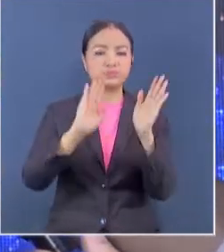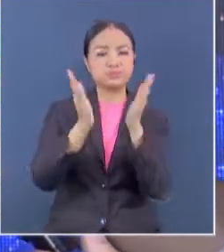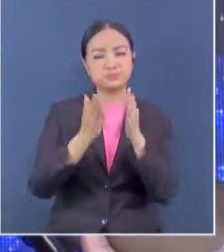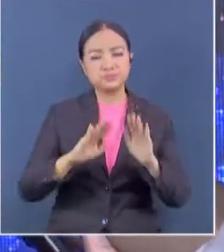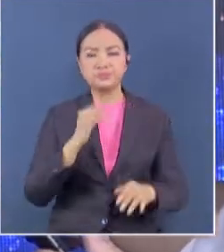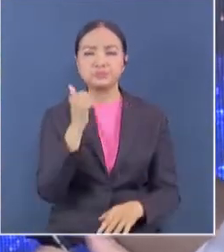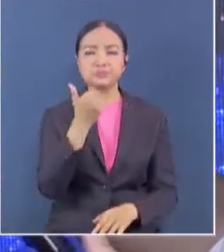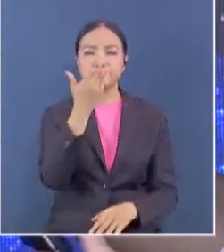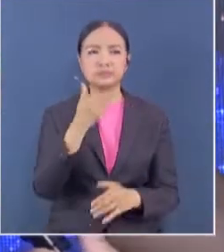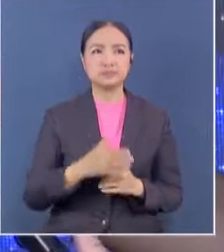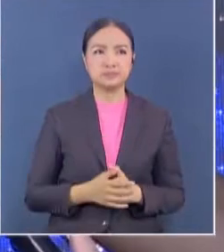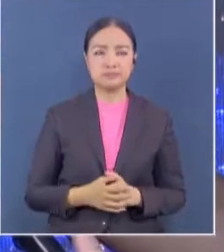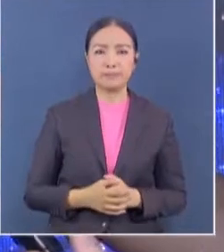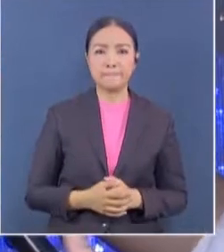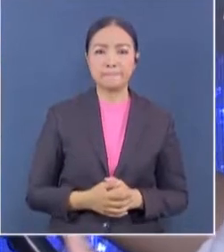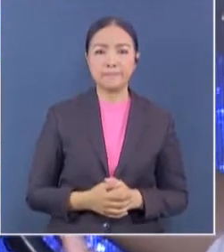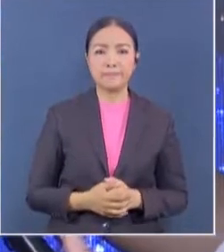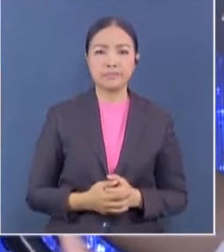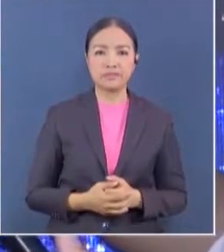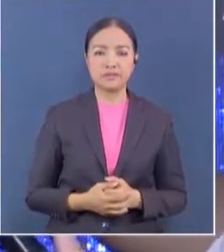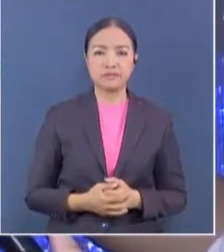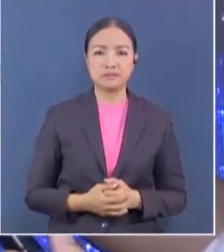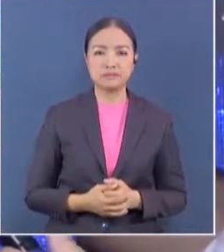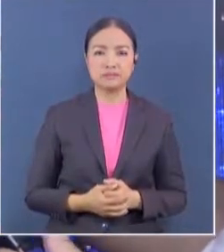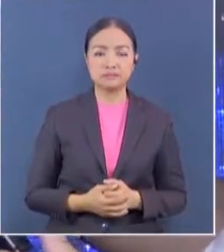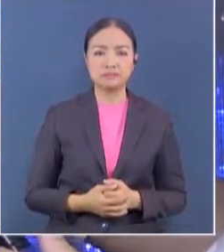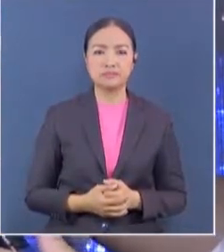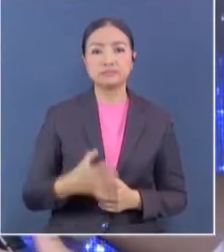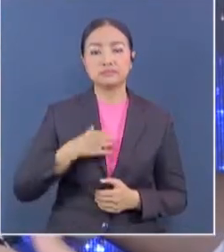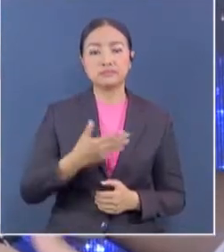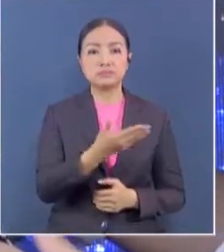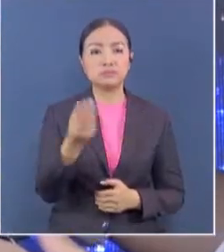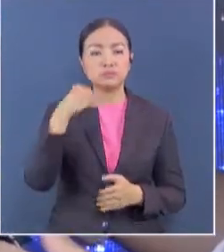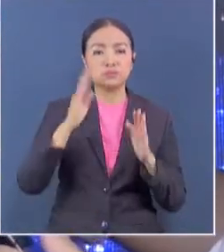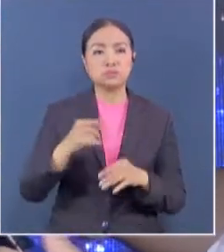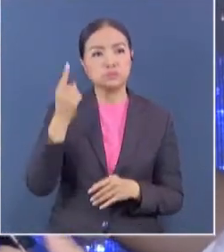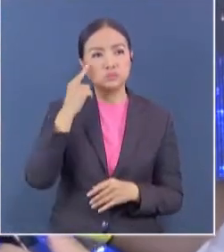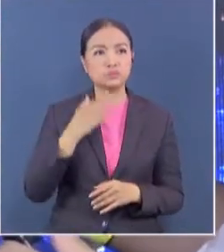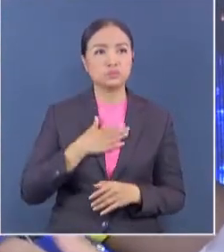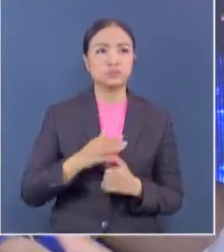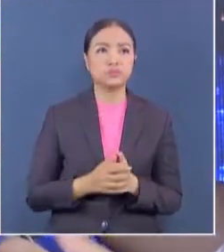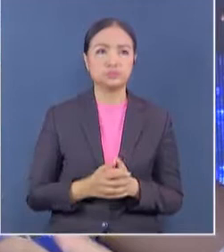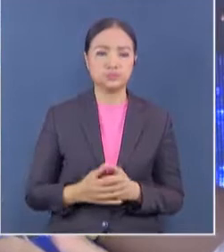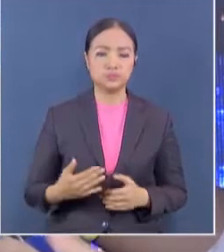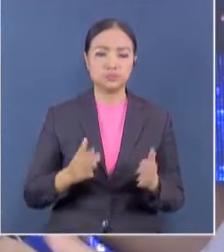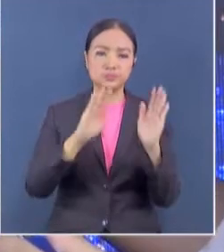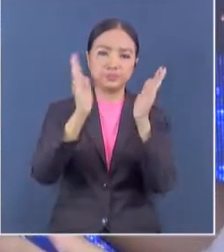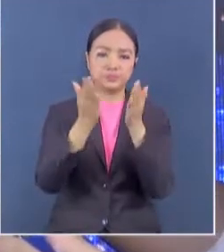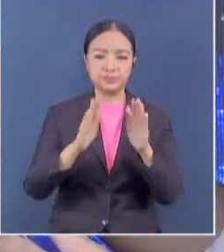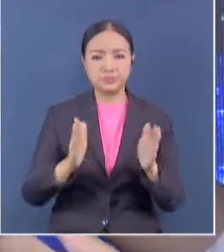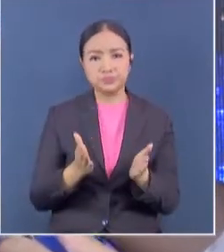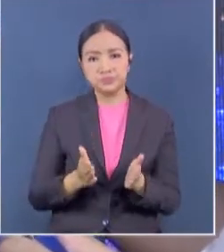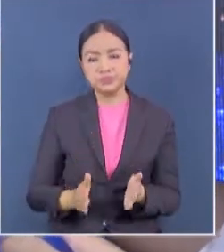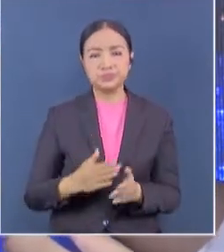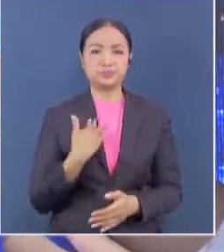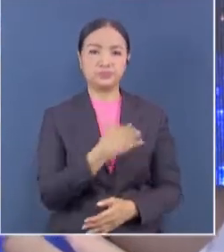ไรอย่างเง ี้ ย ไม่ยึดคำเดิมเลย ค่ะไม่เลยค่ะไม่เลยค่ะก็แอนอยากให้ทุกคนรู้ว่าแอนยึดในเรียวไซส์บิวตี้เสมอค่ะแอนภูมิใจในร่าง